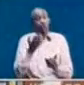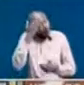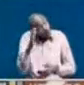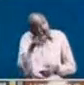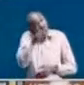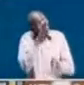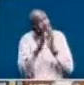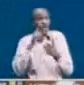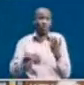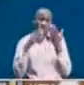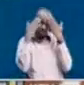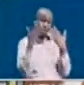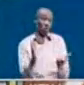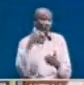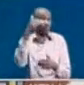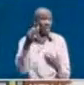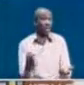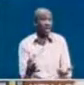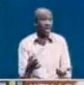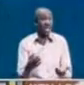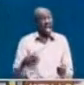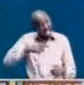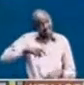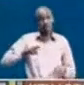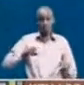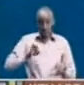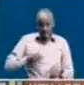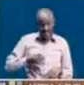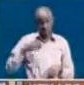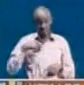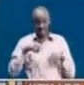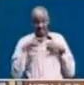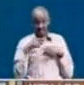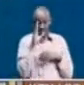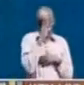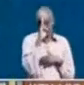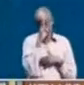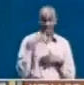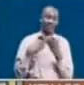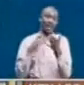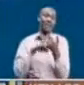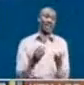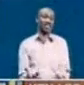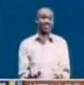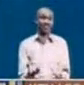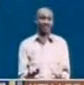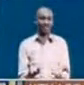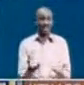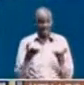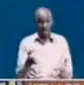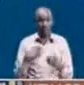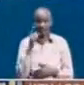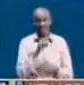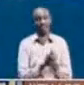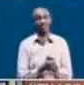jua amekupangia nini. Manake sisi wanawake siku hizi tuishi mguu mmoja ndani, mguu mmoja nje. Baba akasema kumalizia mambo ya kuishi mguu mmoja.